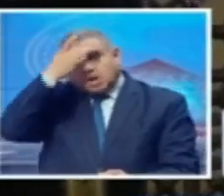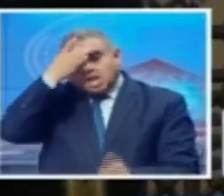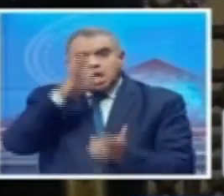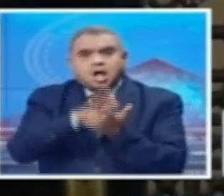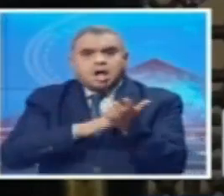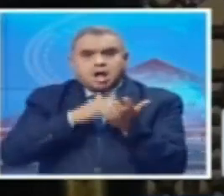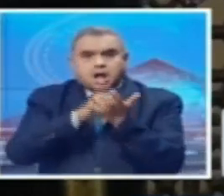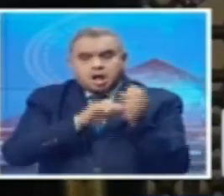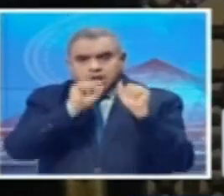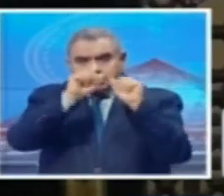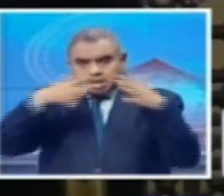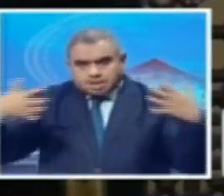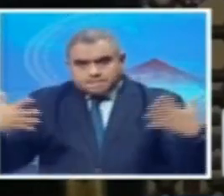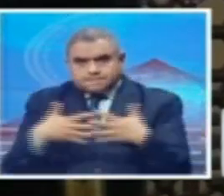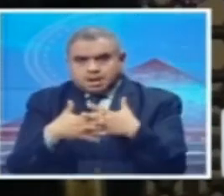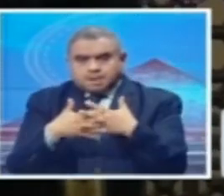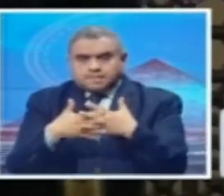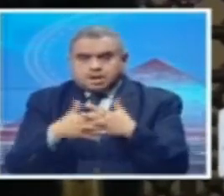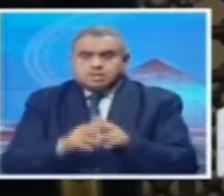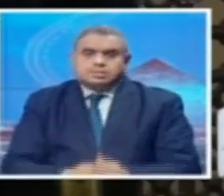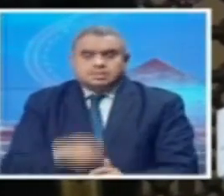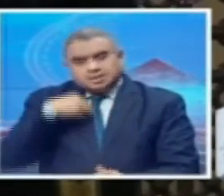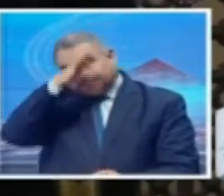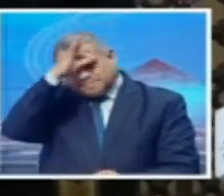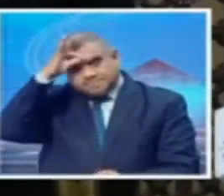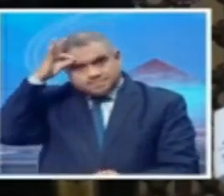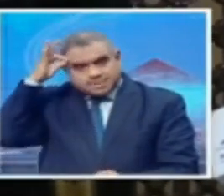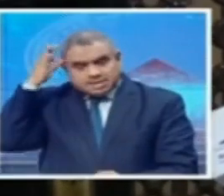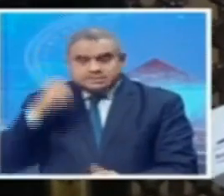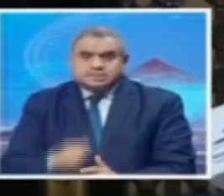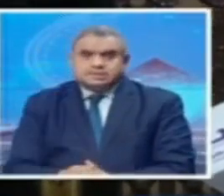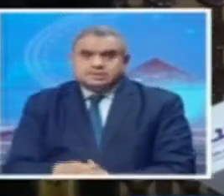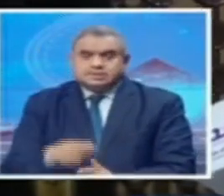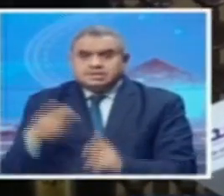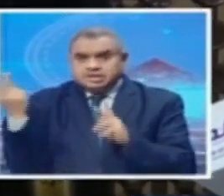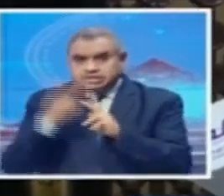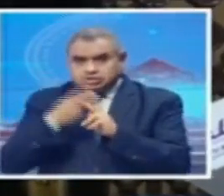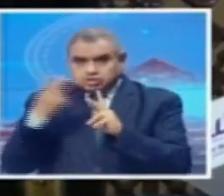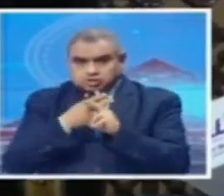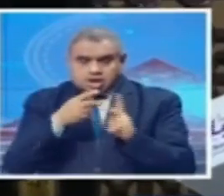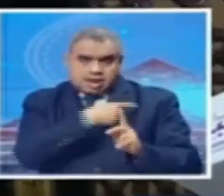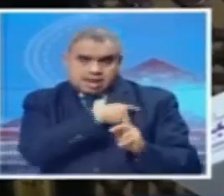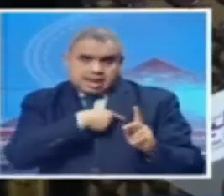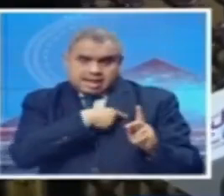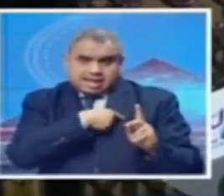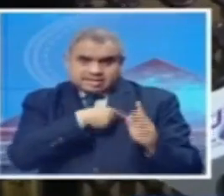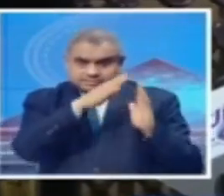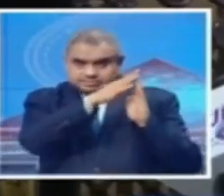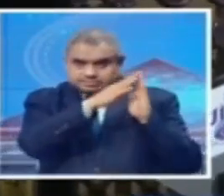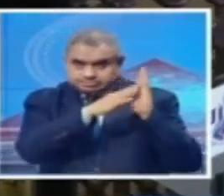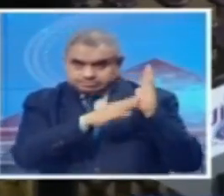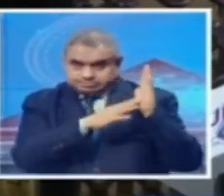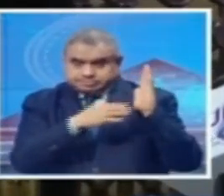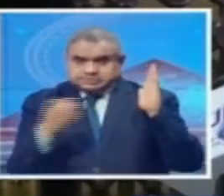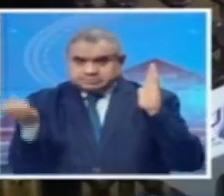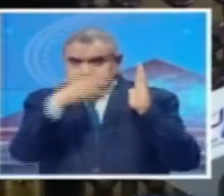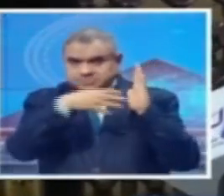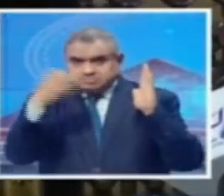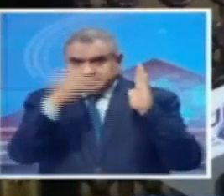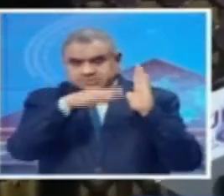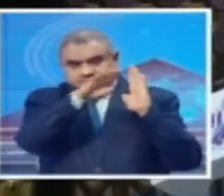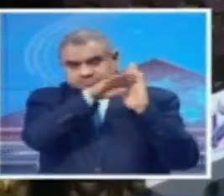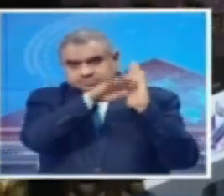المزمنة المصاحبة. يعني الناس بتسجل، وكل ما يتسجل كل ما